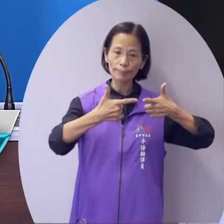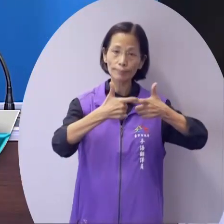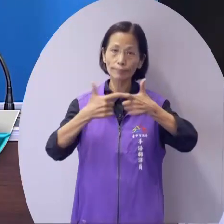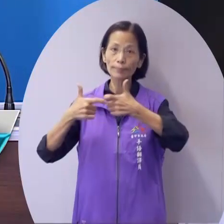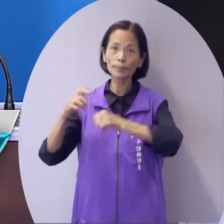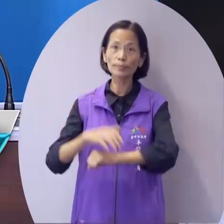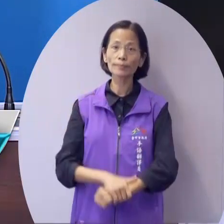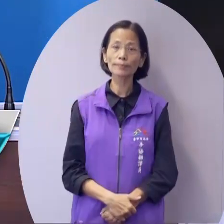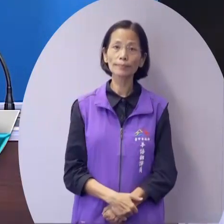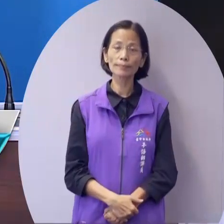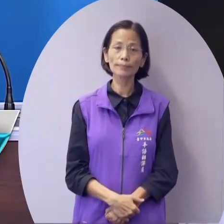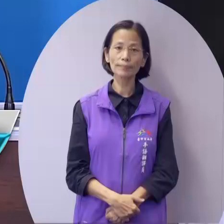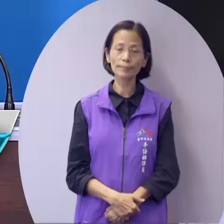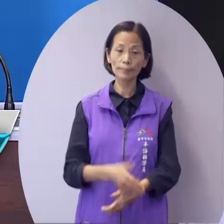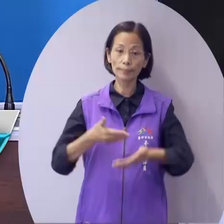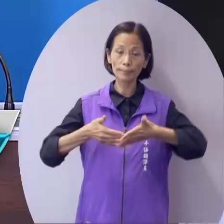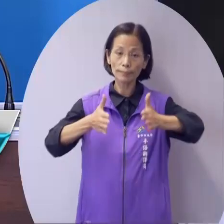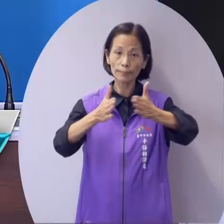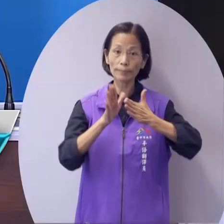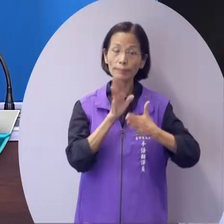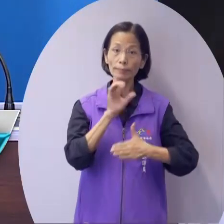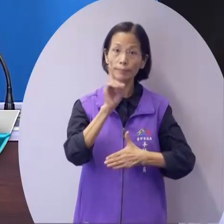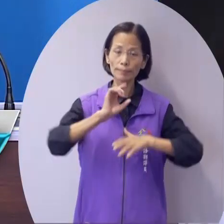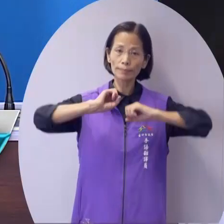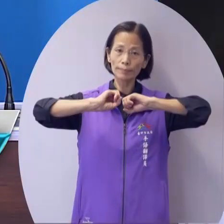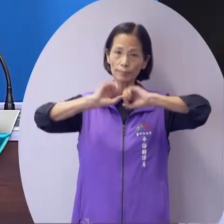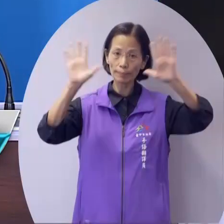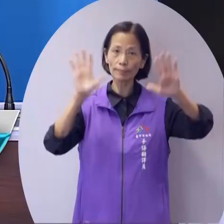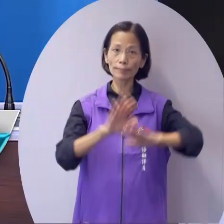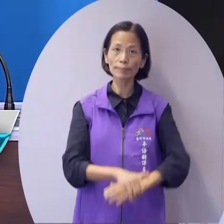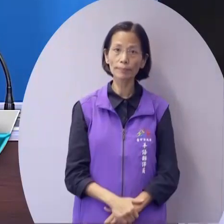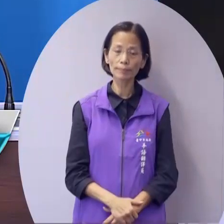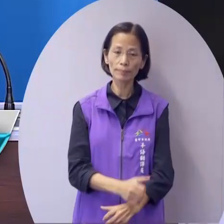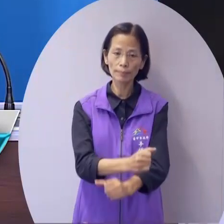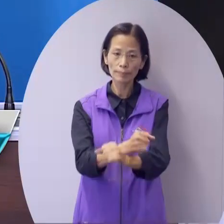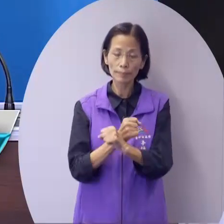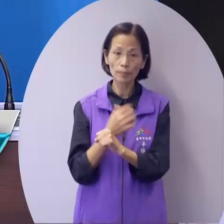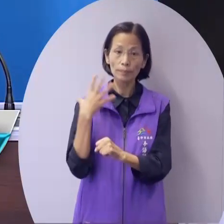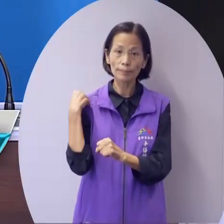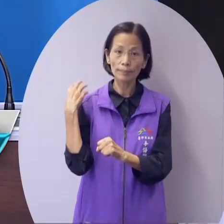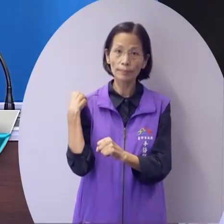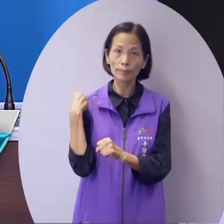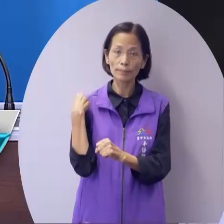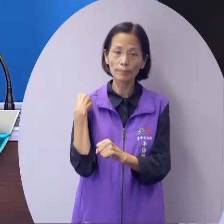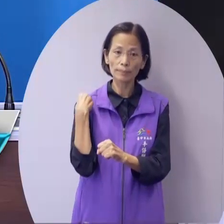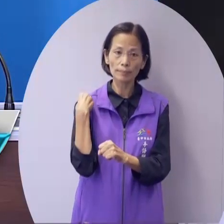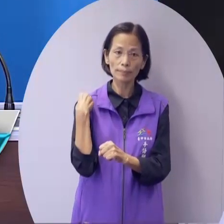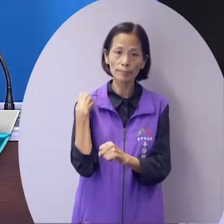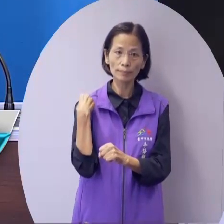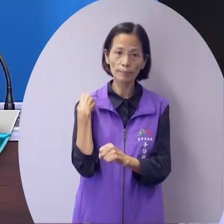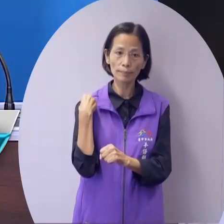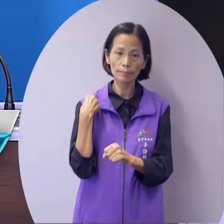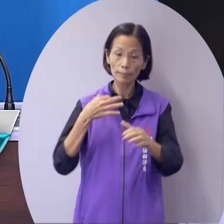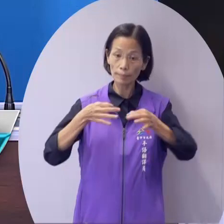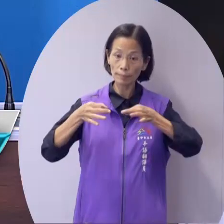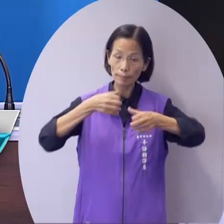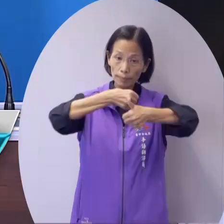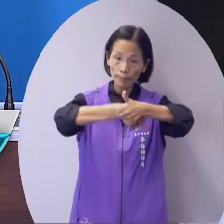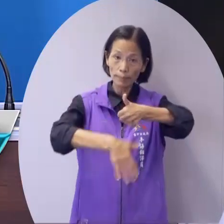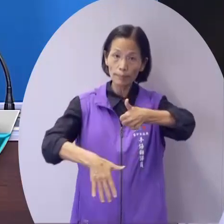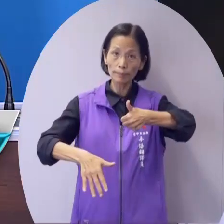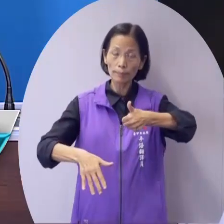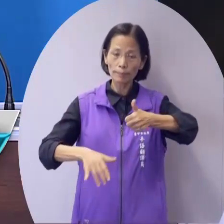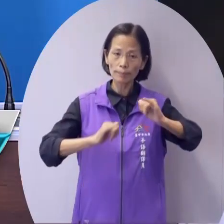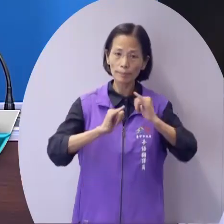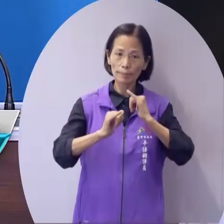为，不过最重要还是呼吁民众哈，不要掉以轻心。譬如说以下游的市场来讲，那有很